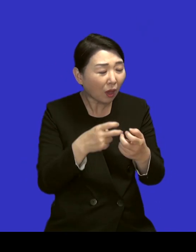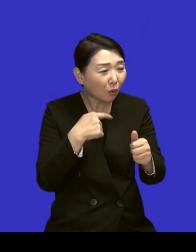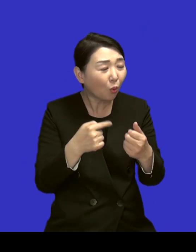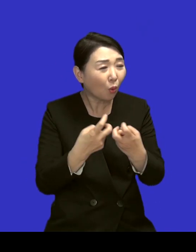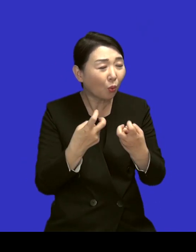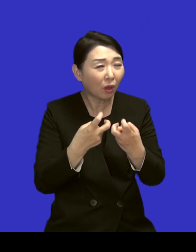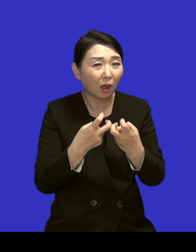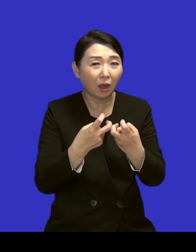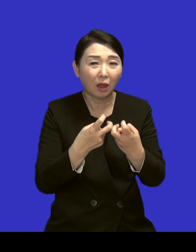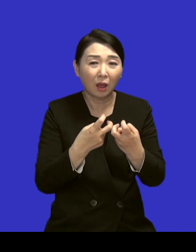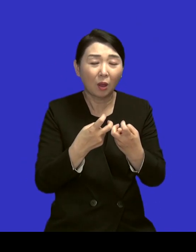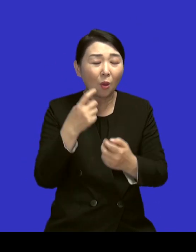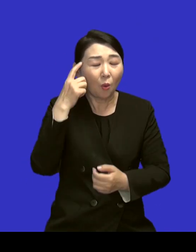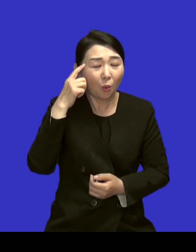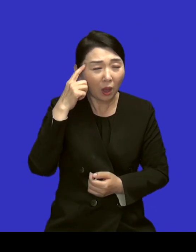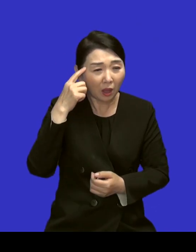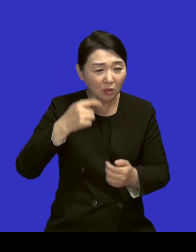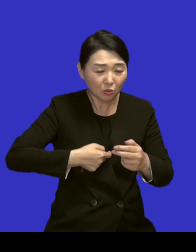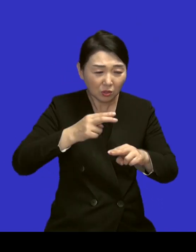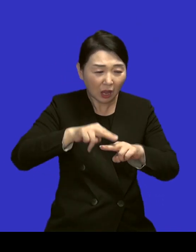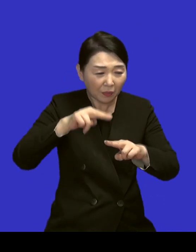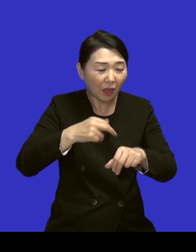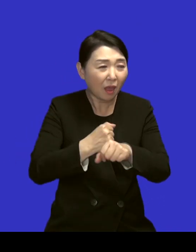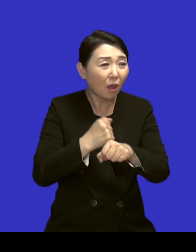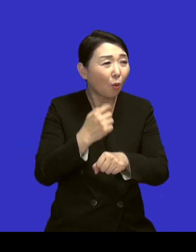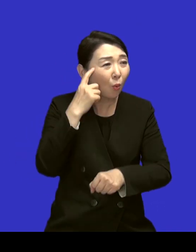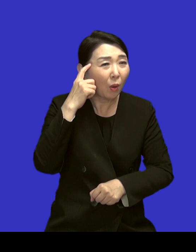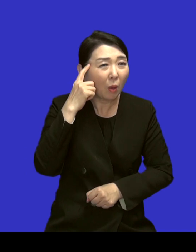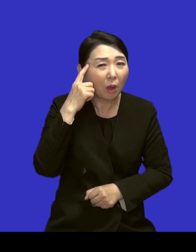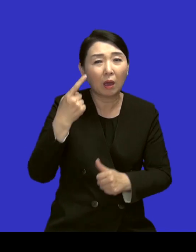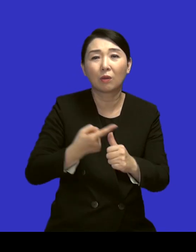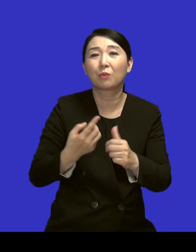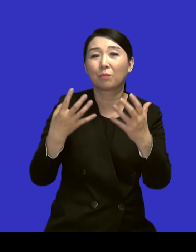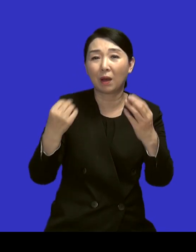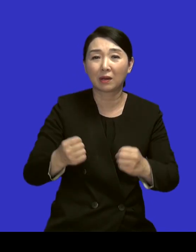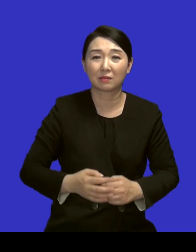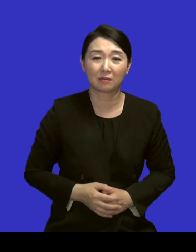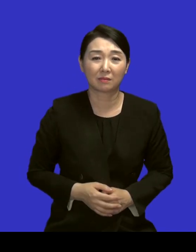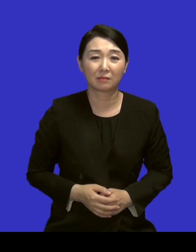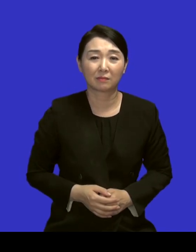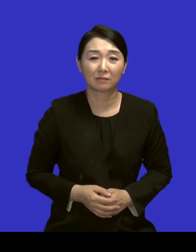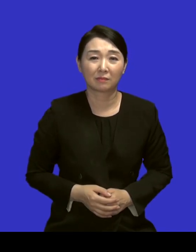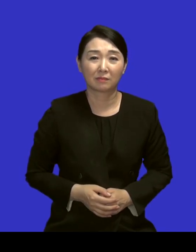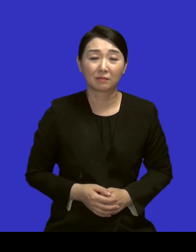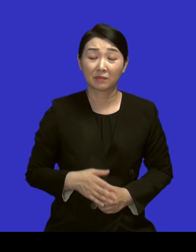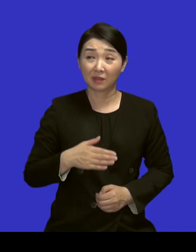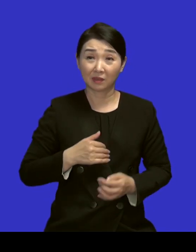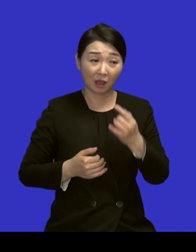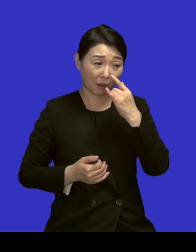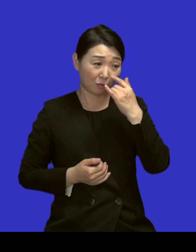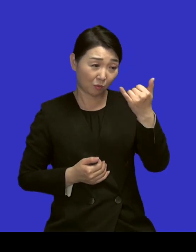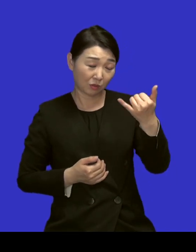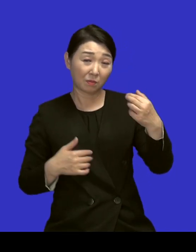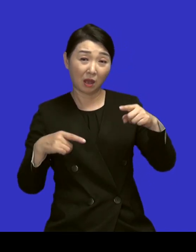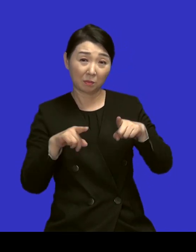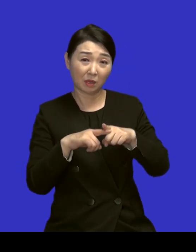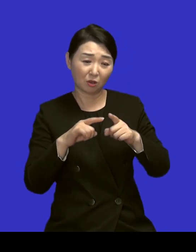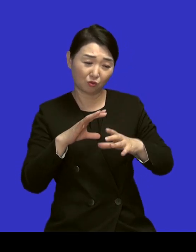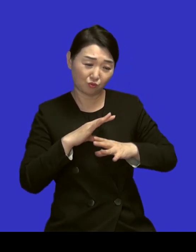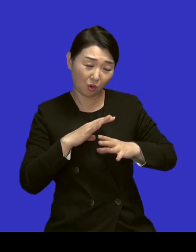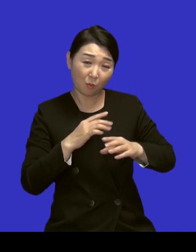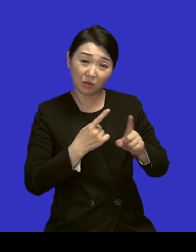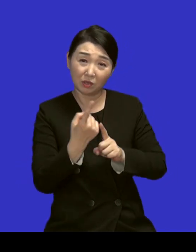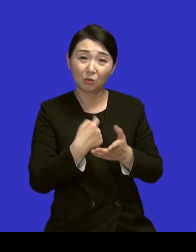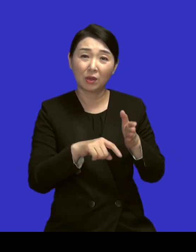그래서 두려움과 불안함의 나날들이었는데 부모님과 함께 그래도 매일 같이 그 두려움을